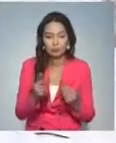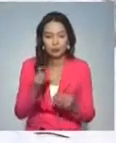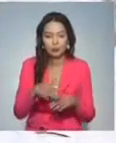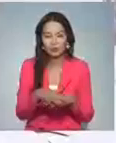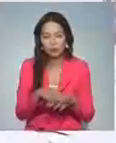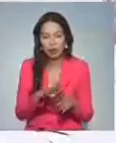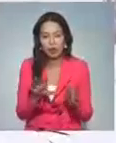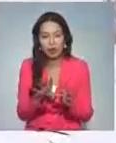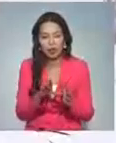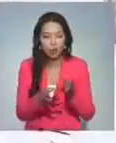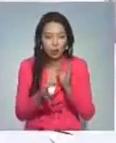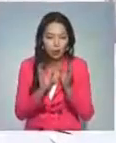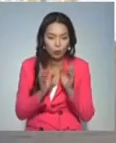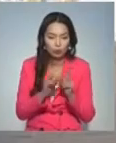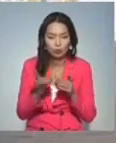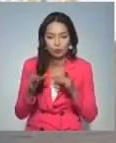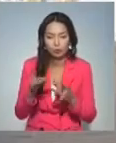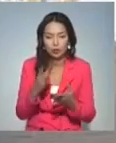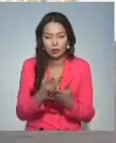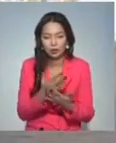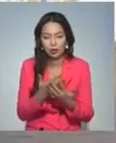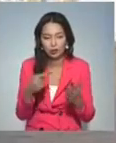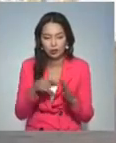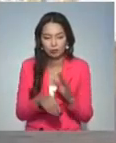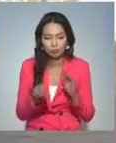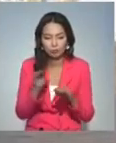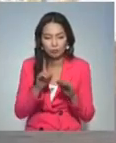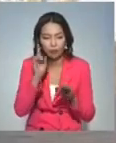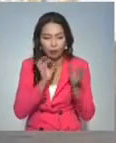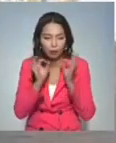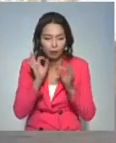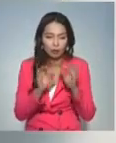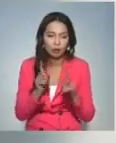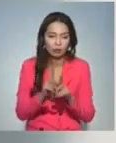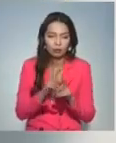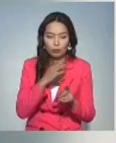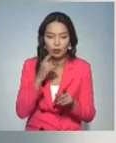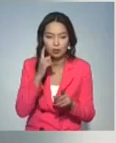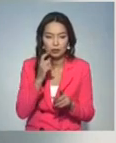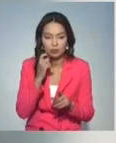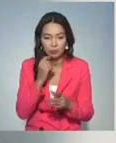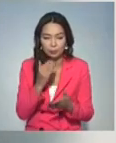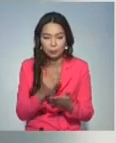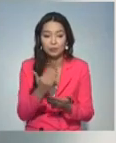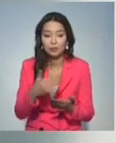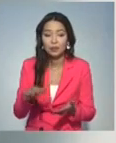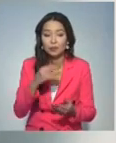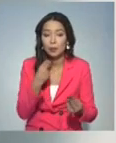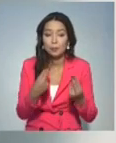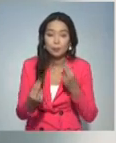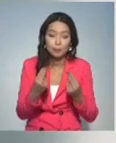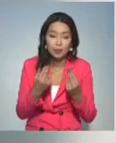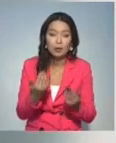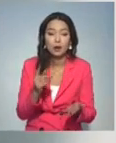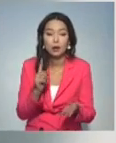өнімдермен энергетикалық сусындарға құмар. Оған түрлі дәмдеуіштер қосылғандықтан ол семіздікке әкеледі. Келген алатын тамағымыз